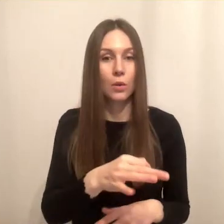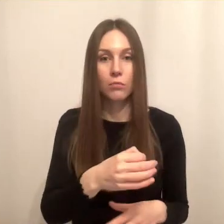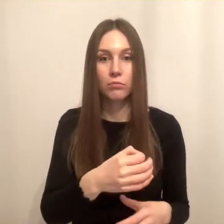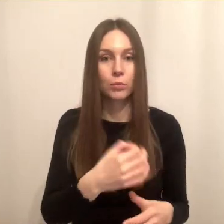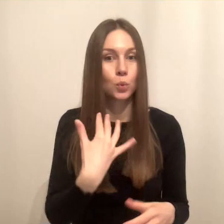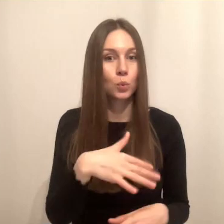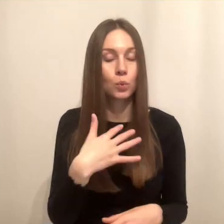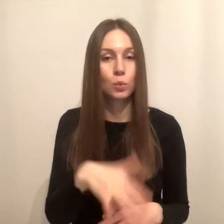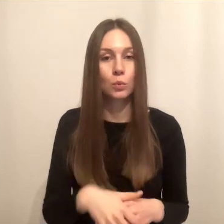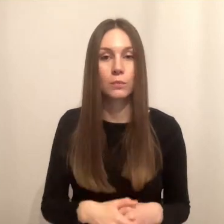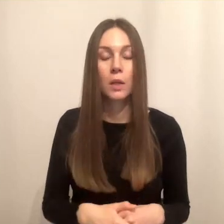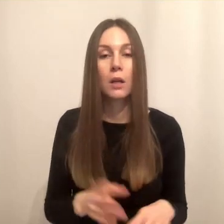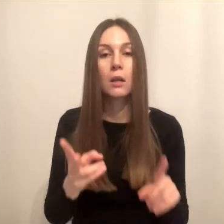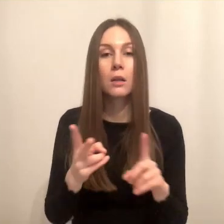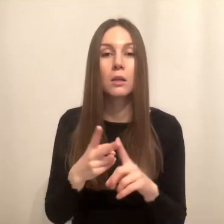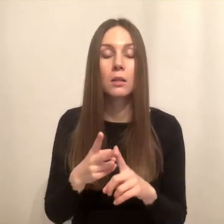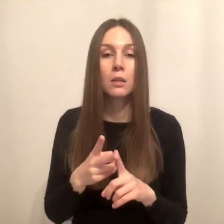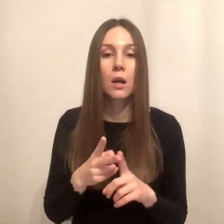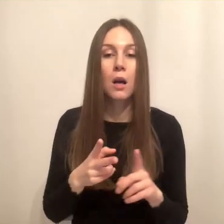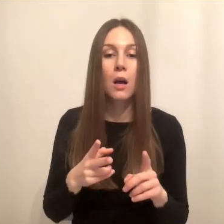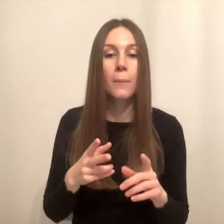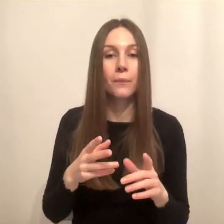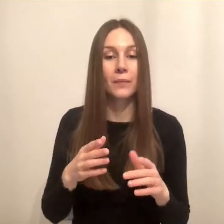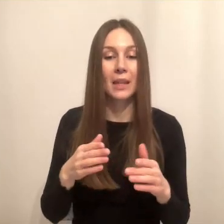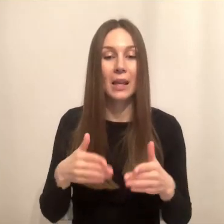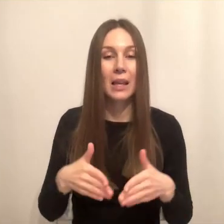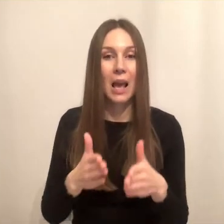Spręščiau nedelsiant aplinkelio klausimą.